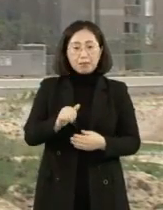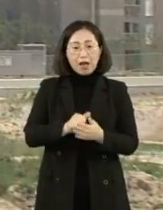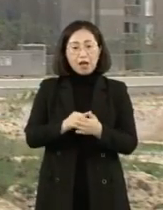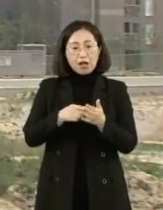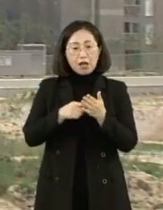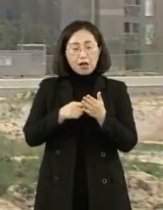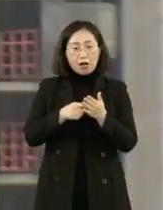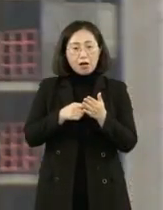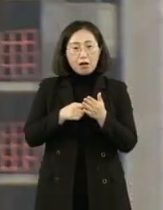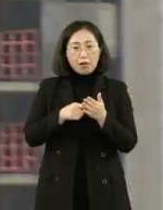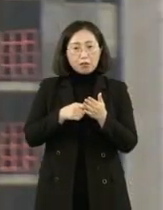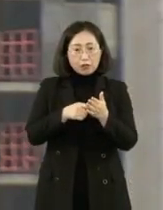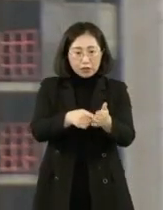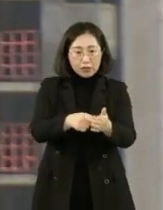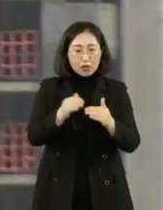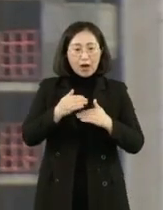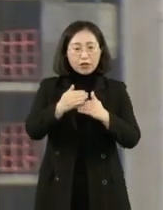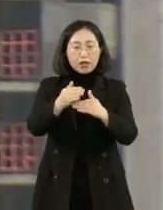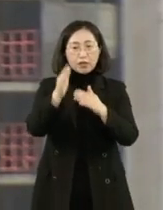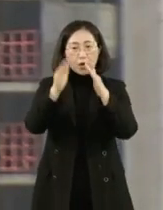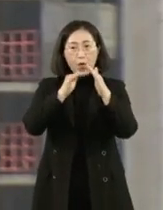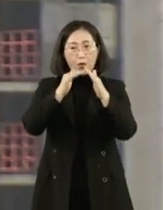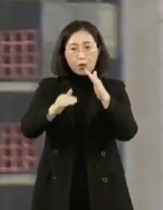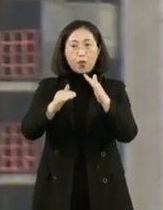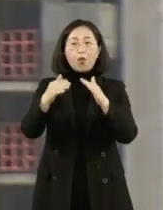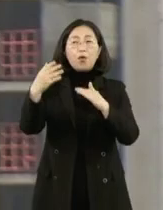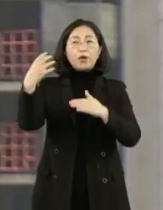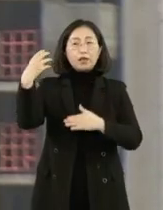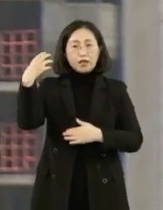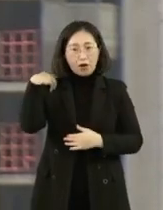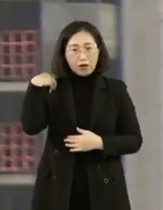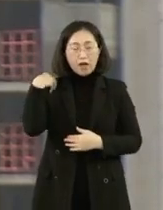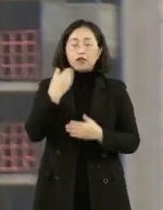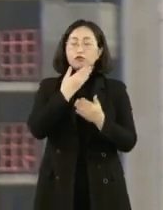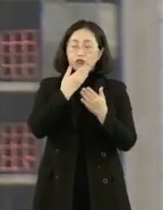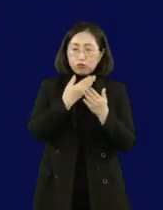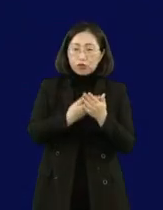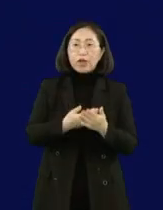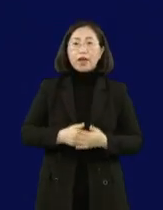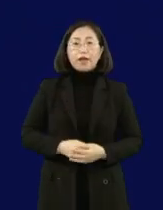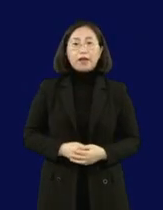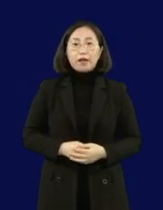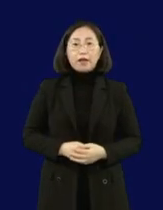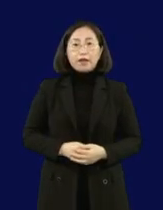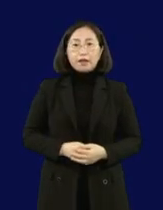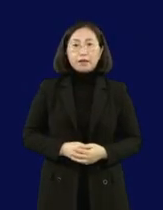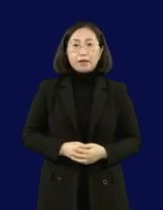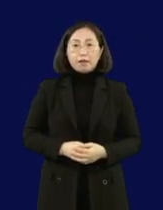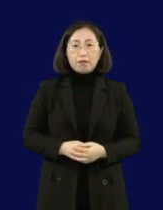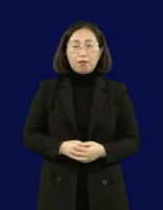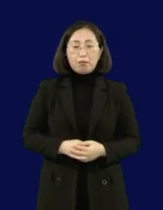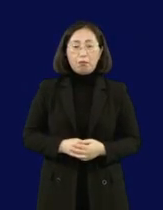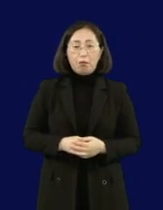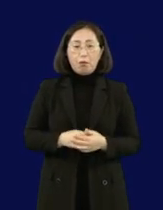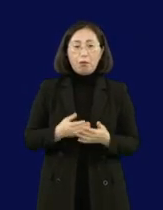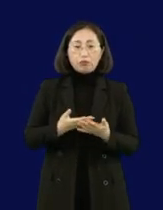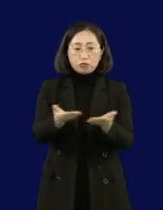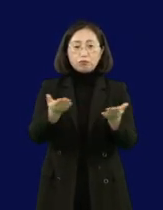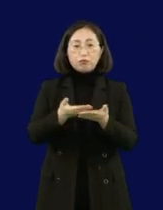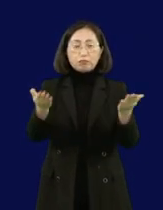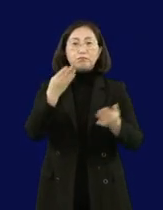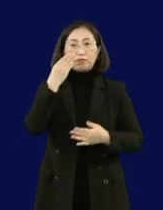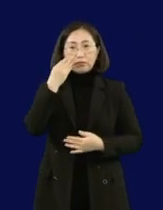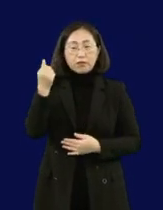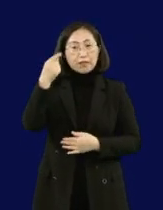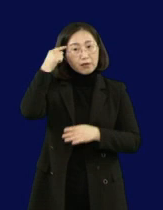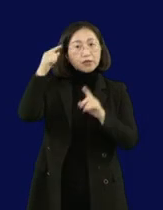과정에서 공공의 역할에 한계가 적지 않을까라는 전망이 나옵니다. 수급 불안 심리 해소에 긍정적인